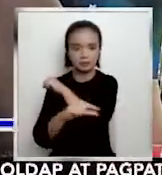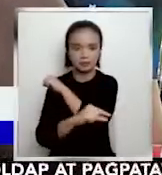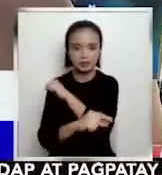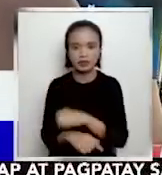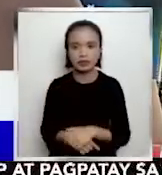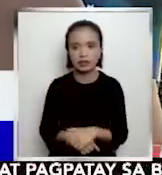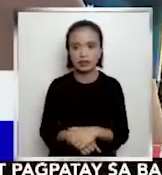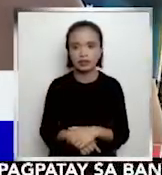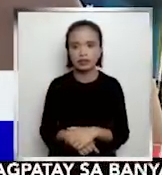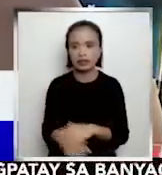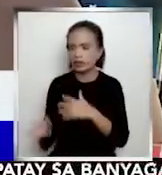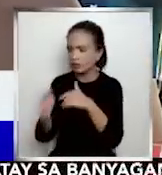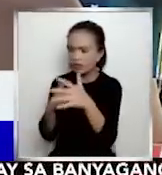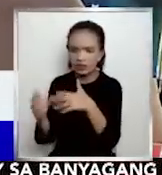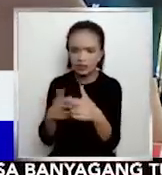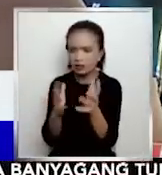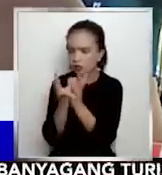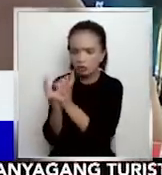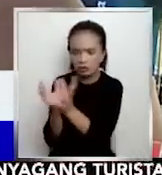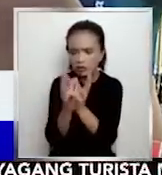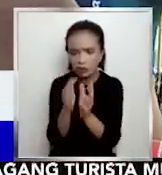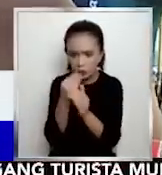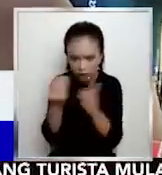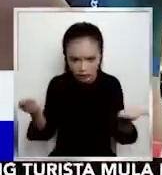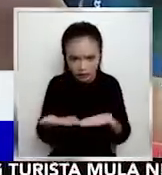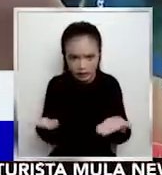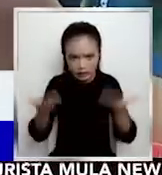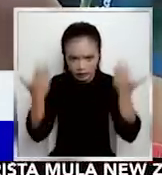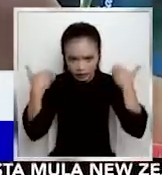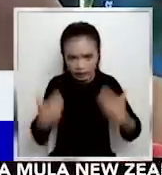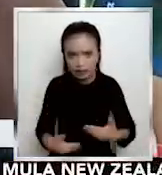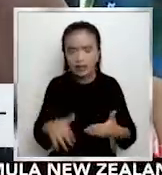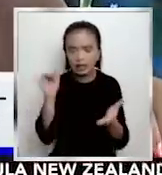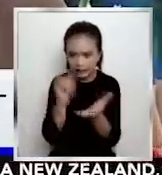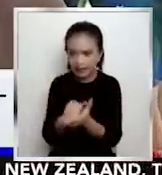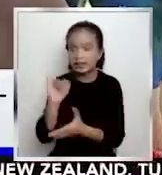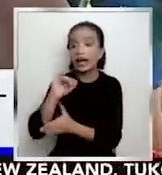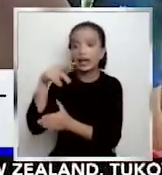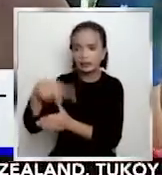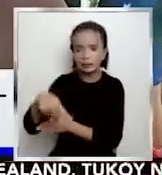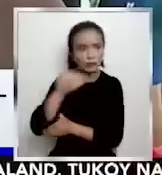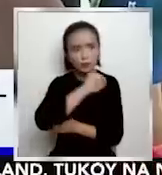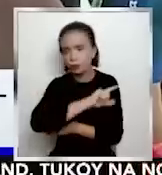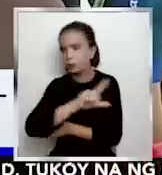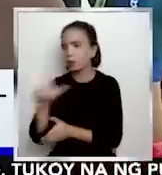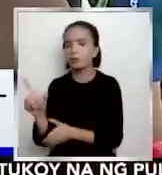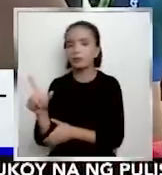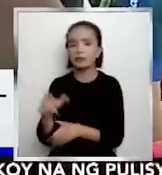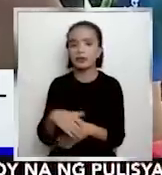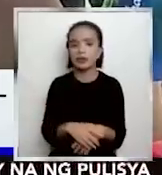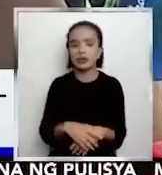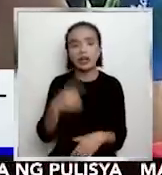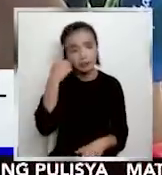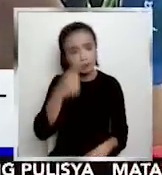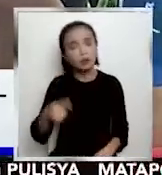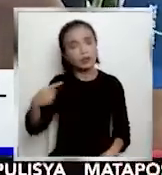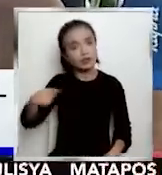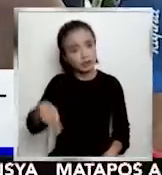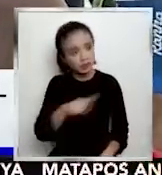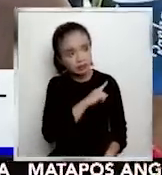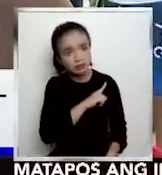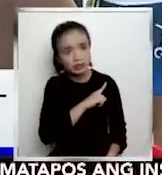community, yung mga naritong nakabihis, mga katutubo yan sila lahat. At bawal sa amin, kultura,